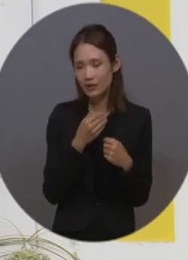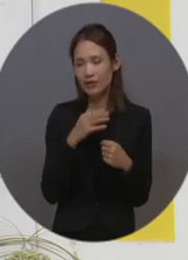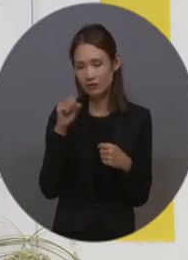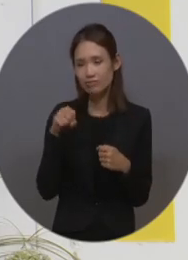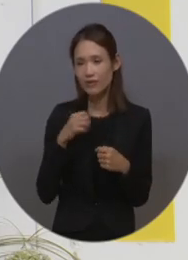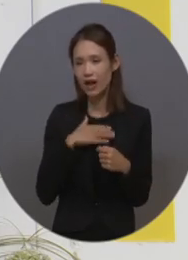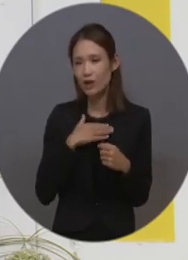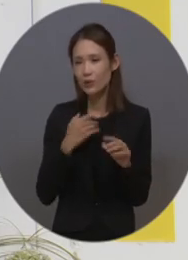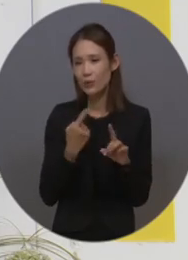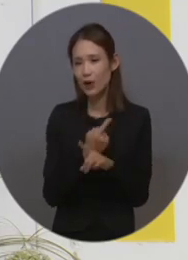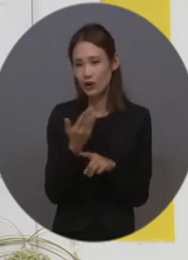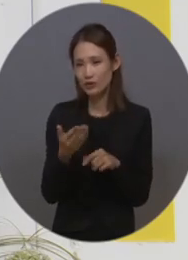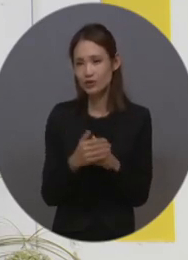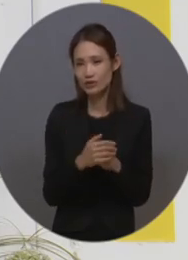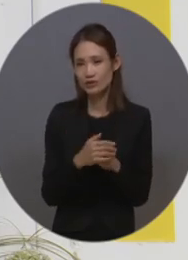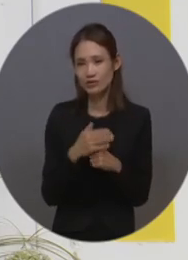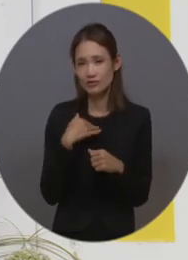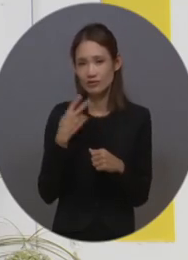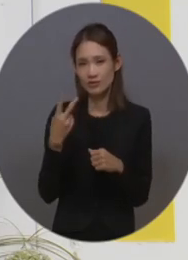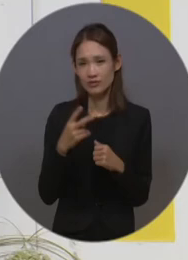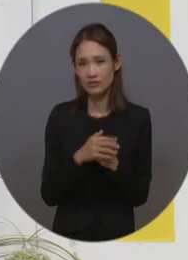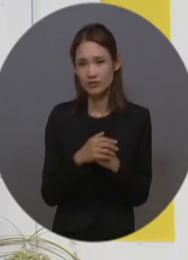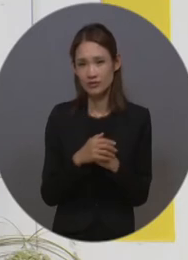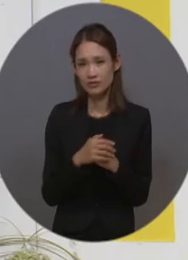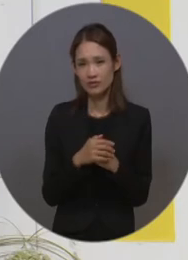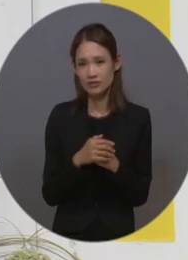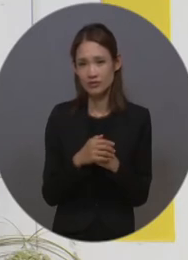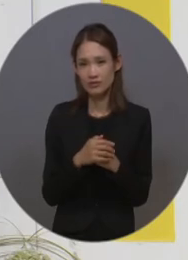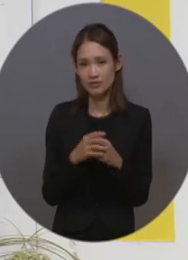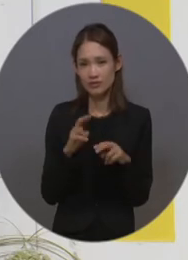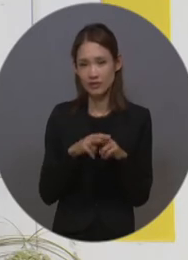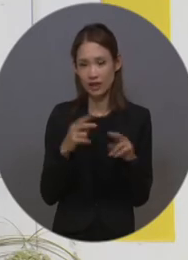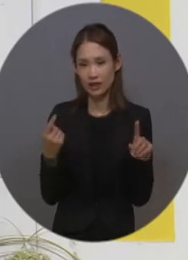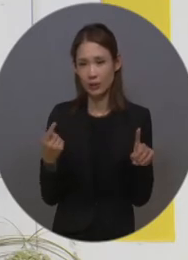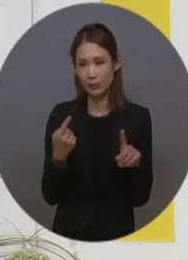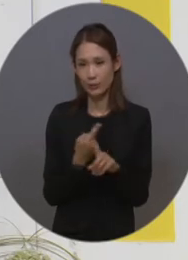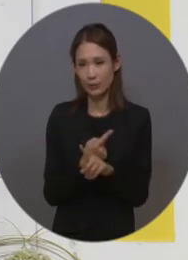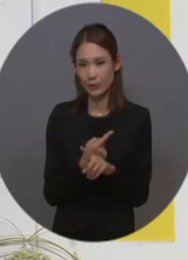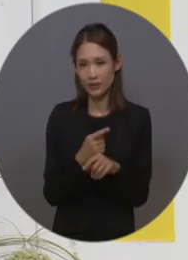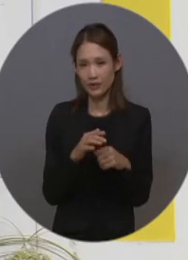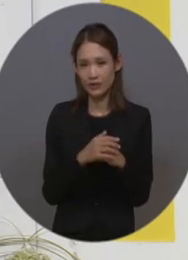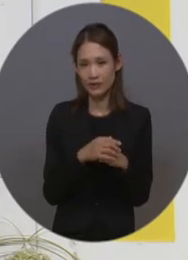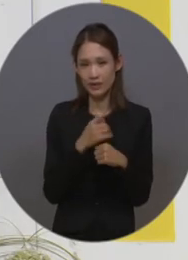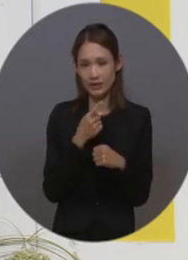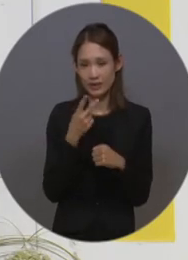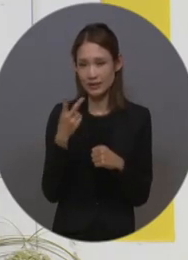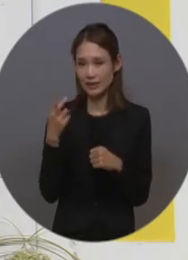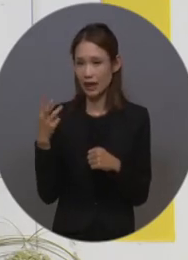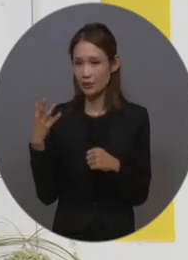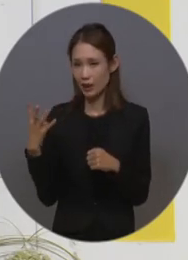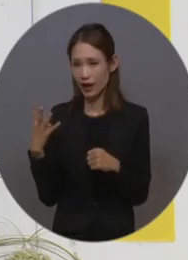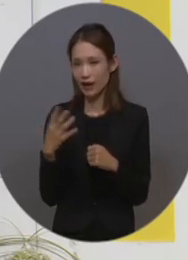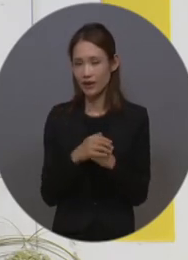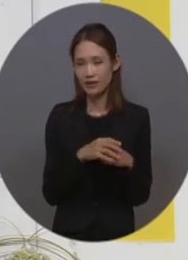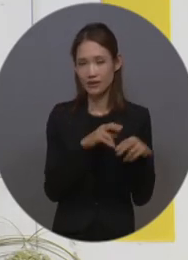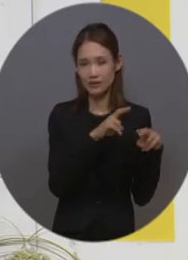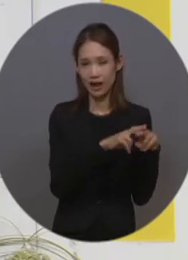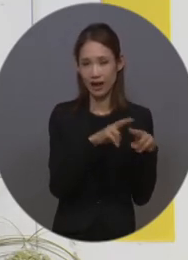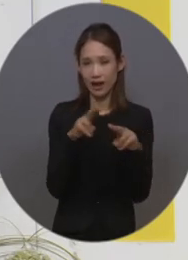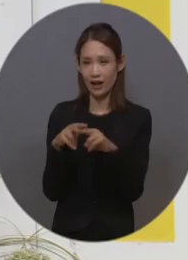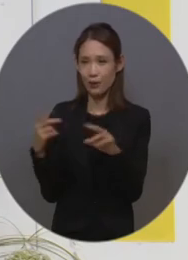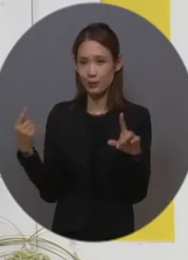바꿔줄게. 네. 그런데 2번 할게. 네. 그리고 이제 둘이 자리를 바꿔 앉았어요. 네. 1, 2, 3, 4가 이렇게 앉아있는데 네. 자리를